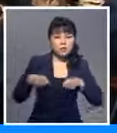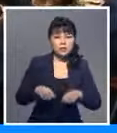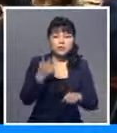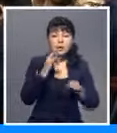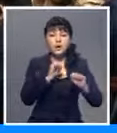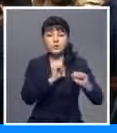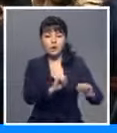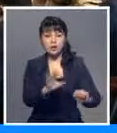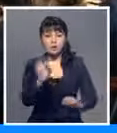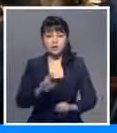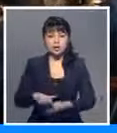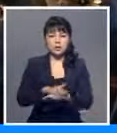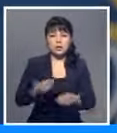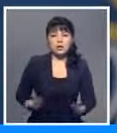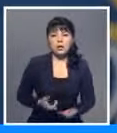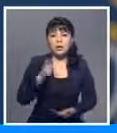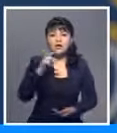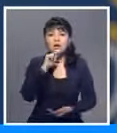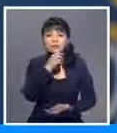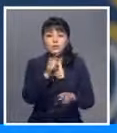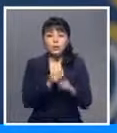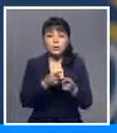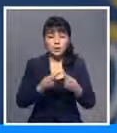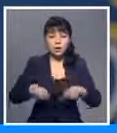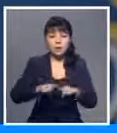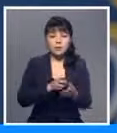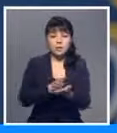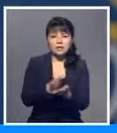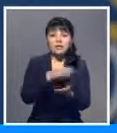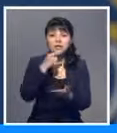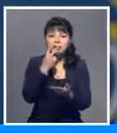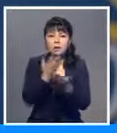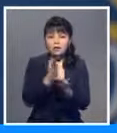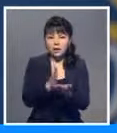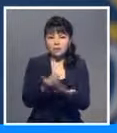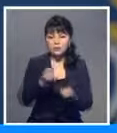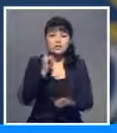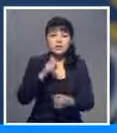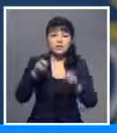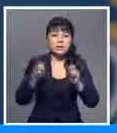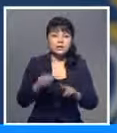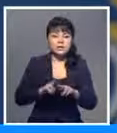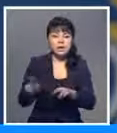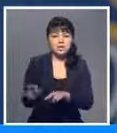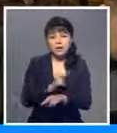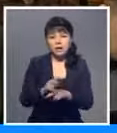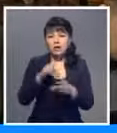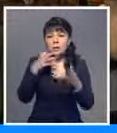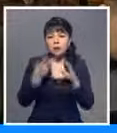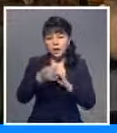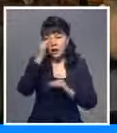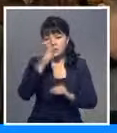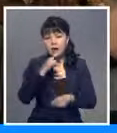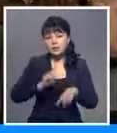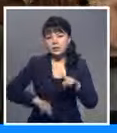жастарды еліміздің әлеуметтік-экономикалық және қоғамдық саяси өміріне тарту көзделген. Сондай-ақ жастарды азаматтыққа тәрбиелеуге және